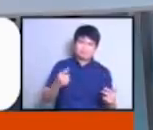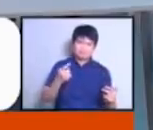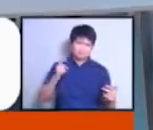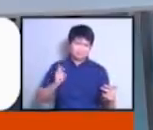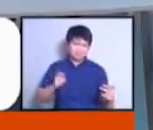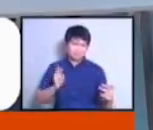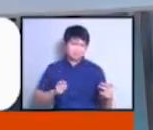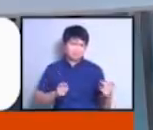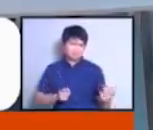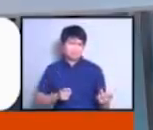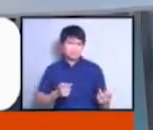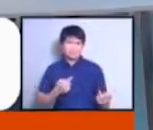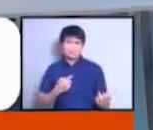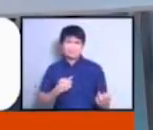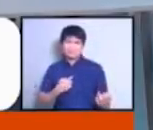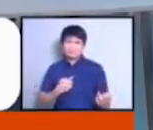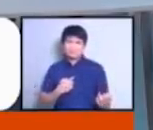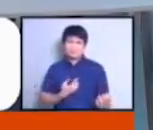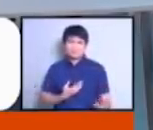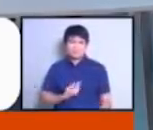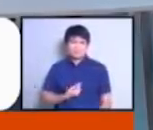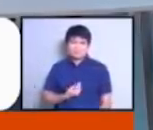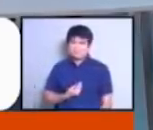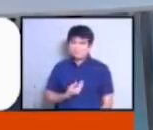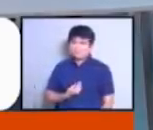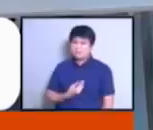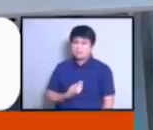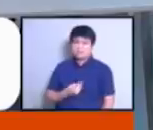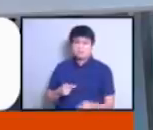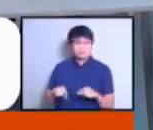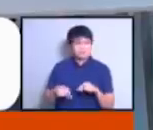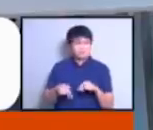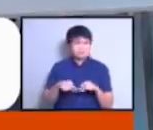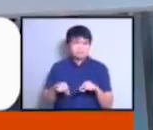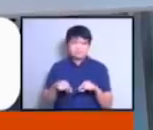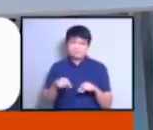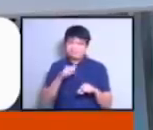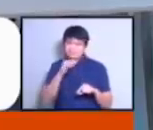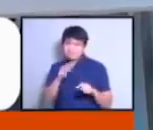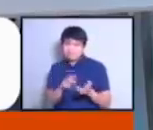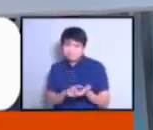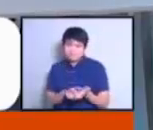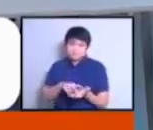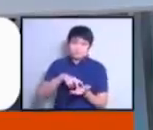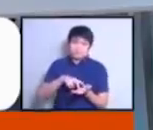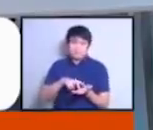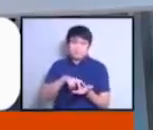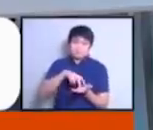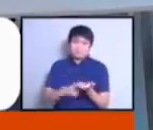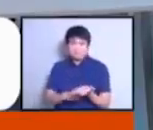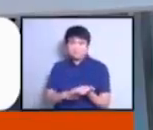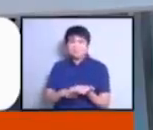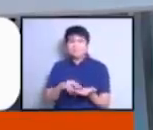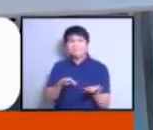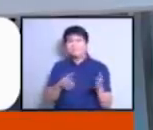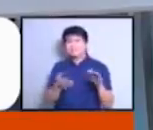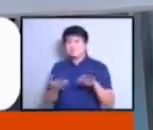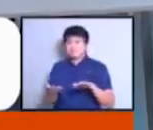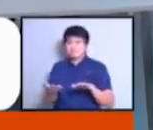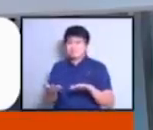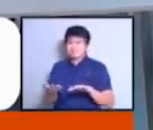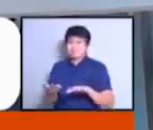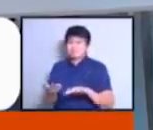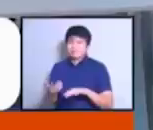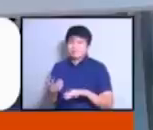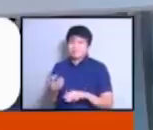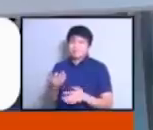iglap lang ako'y kinabahan, hindi nakatayo, patay na puruhan.